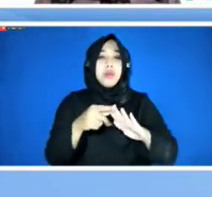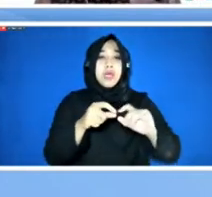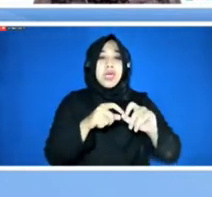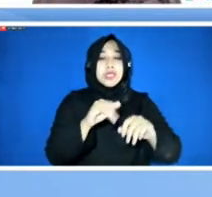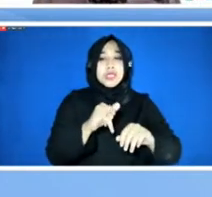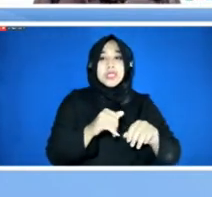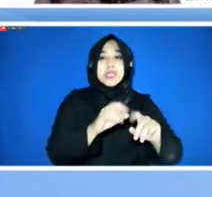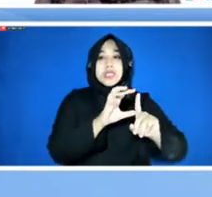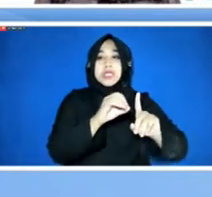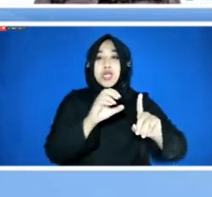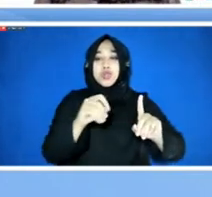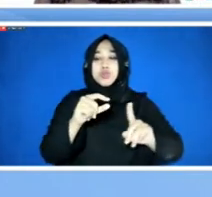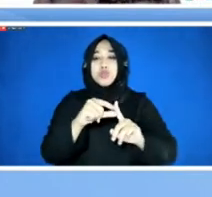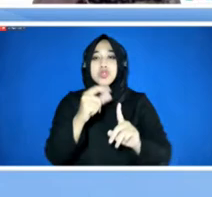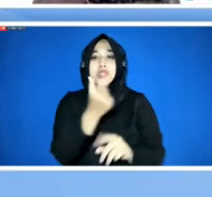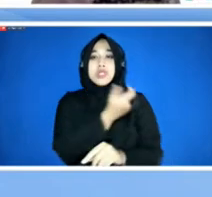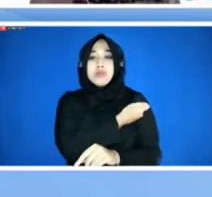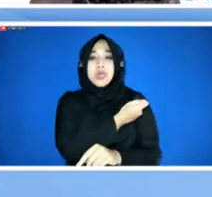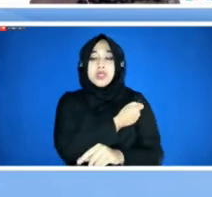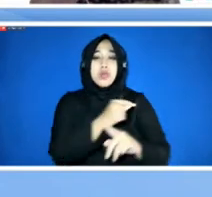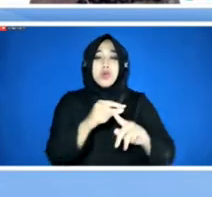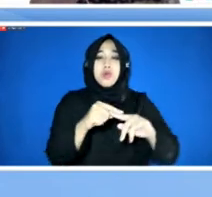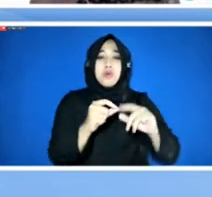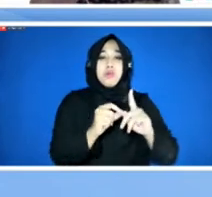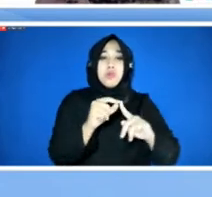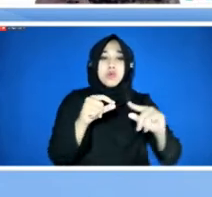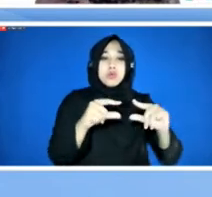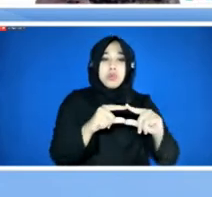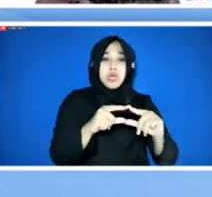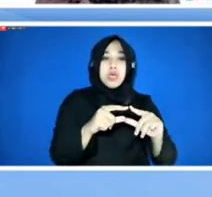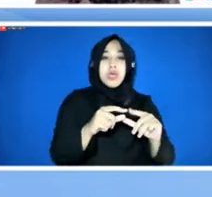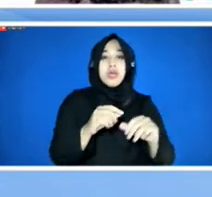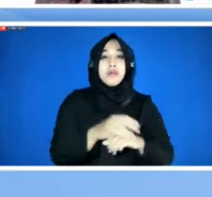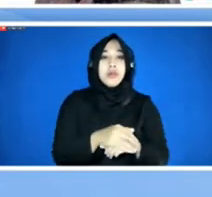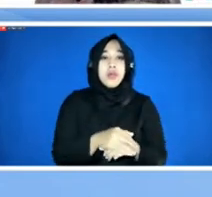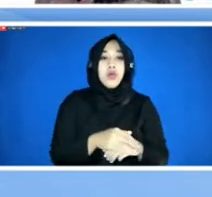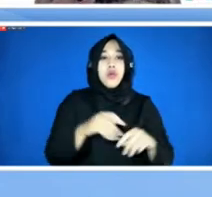PUSPA hampir mendekati angka konfirmasi di Jawa Barat.